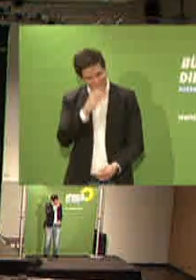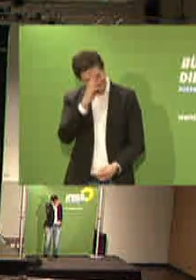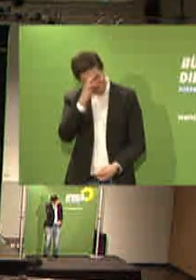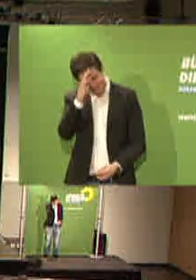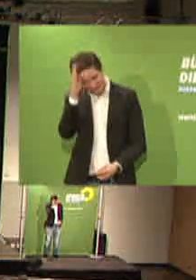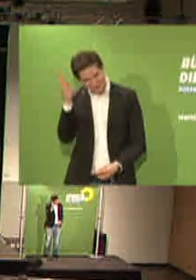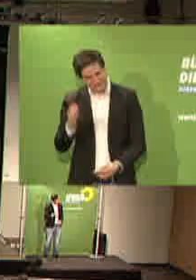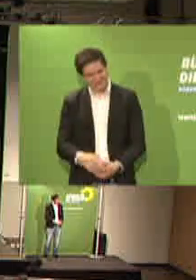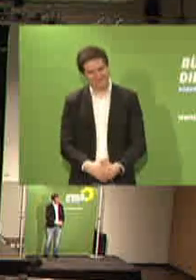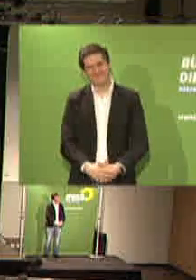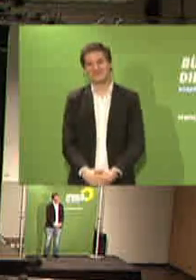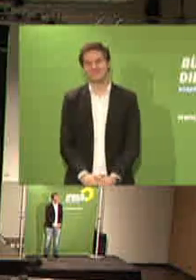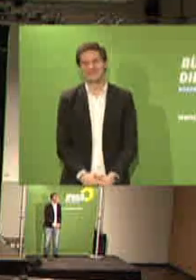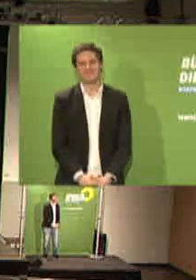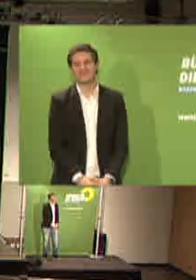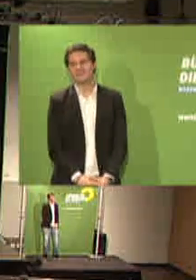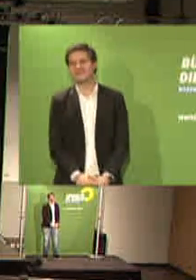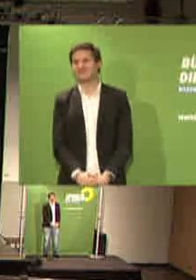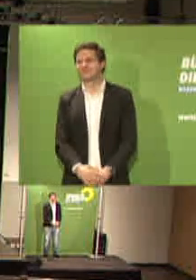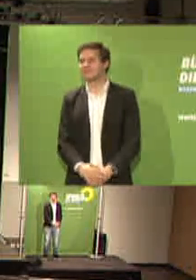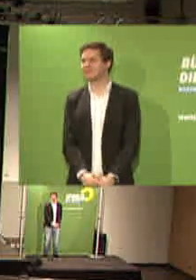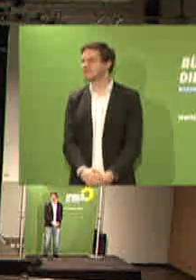Bitte hier oben das Präsidium und auch die